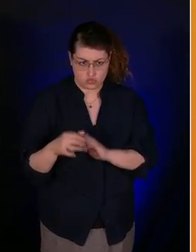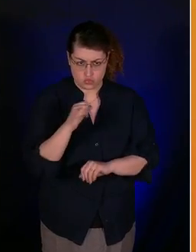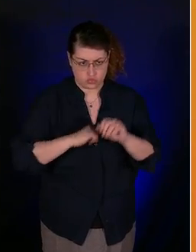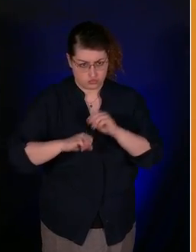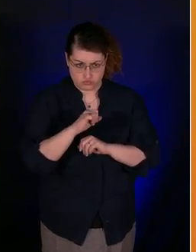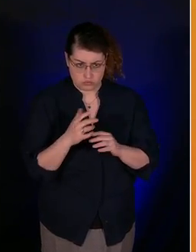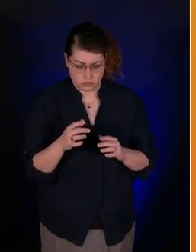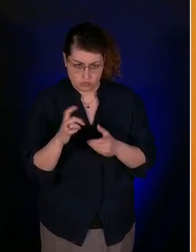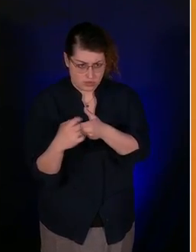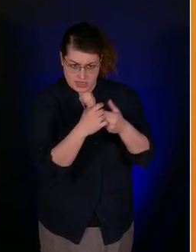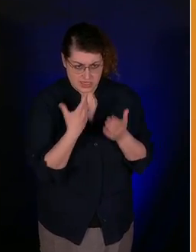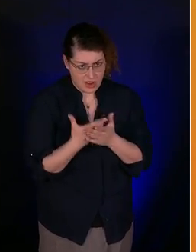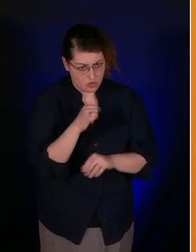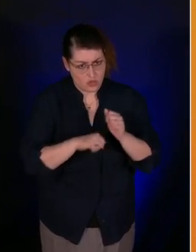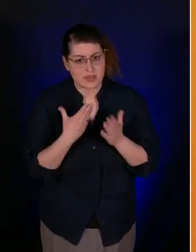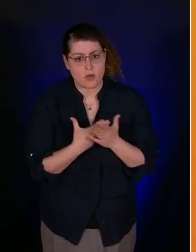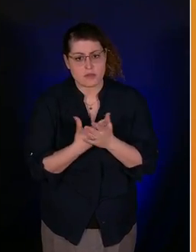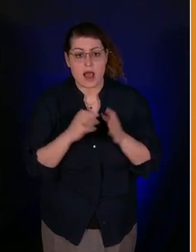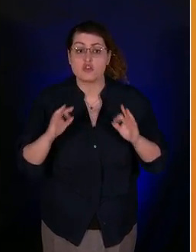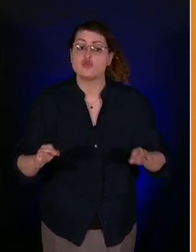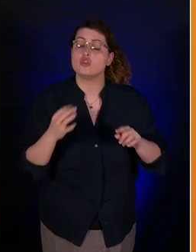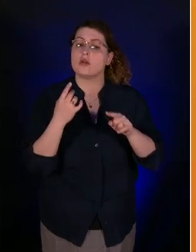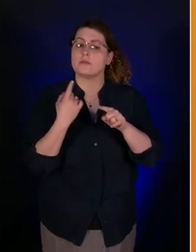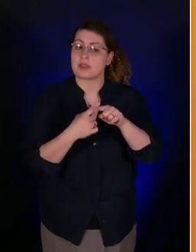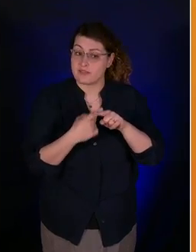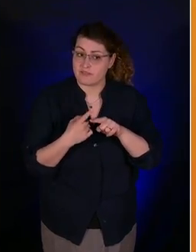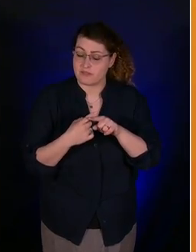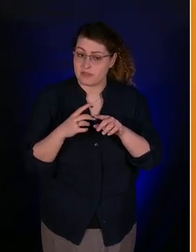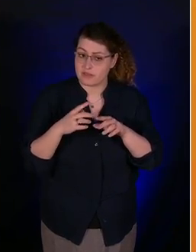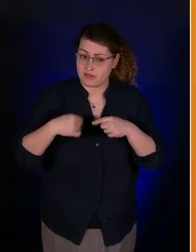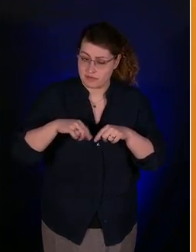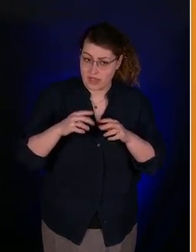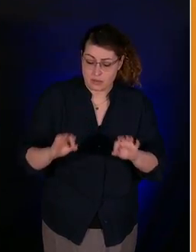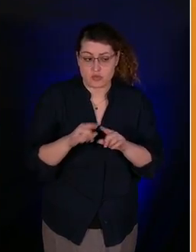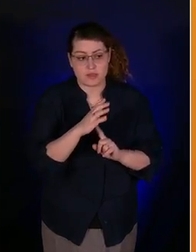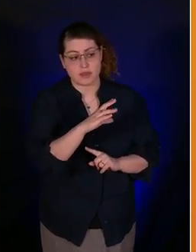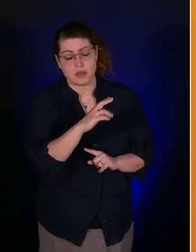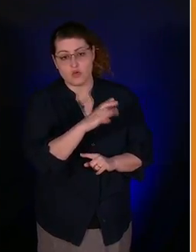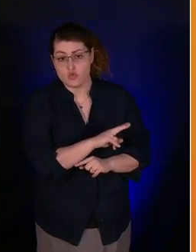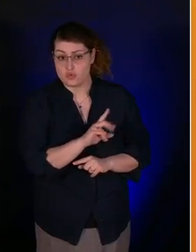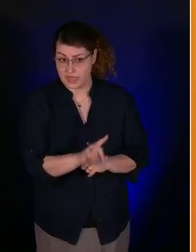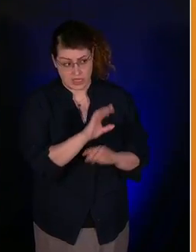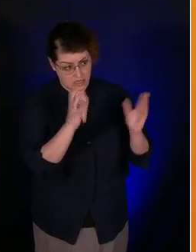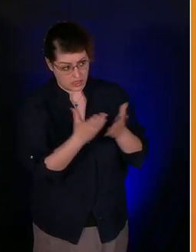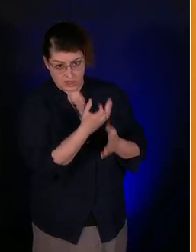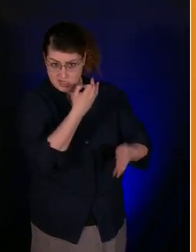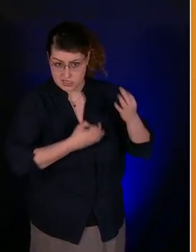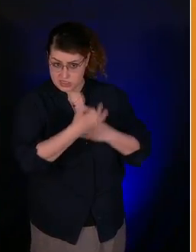pour la quasi-totalité des directions fédérales et secrétariats du DE qui affirment que cette pratique